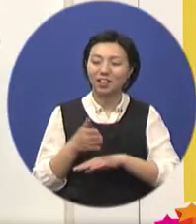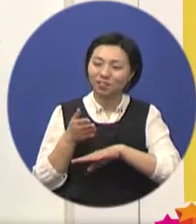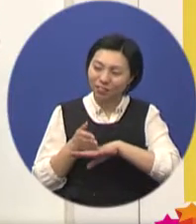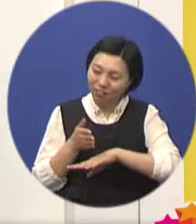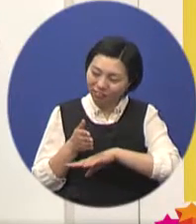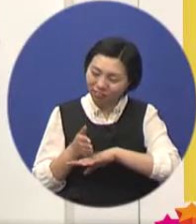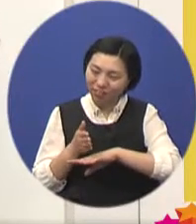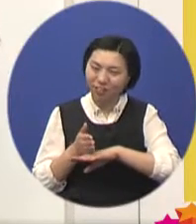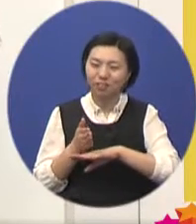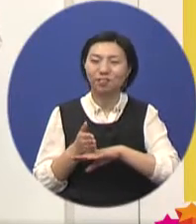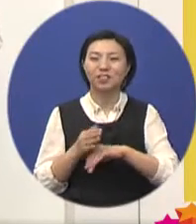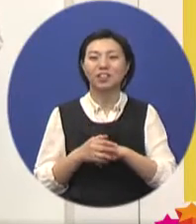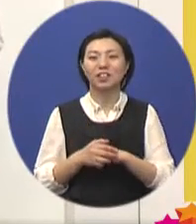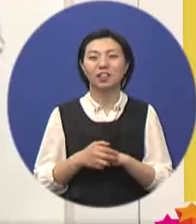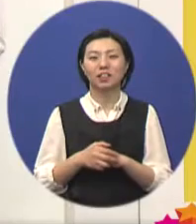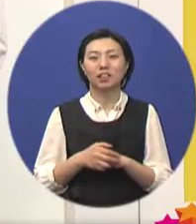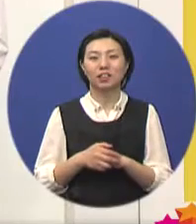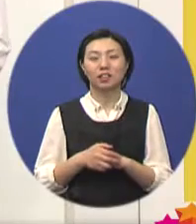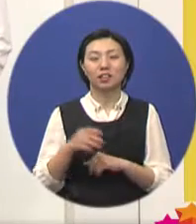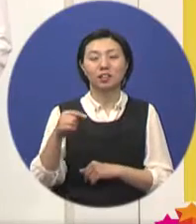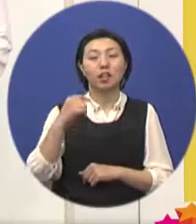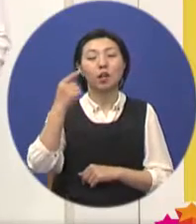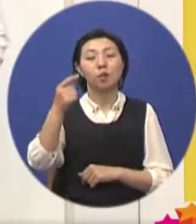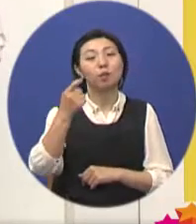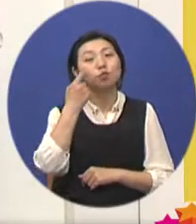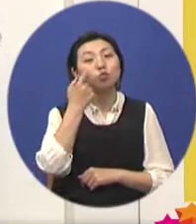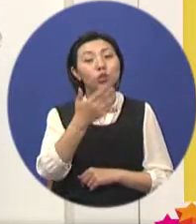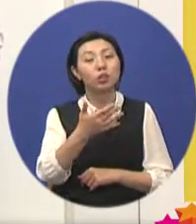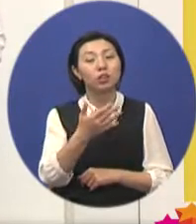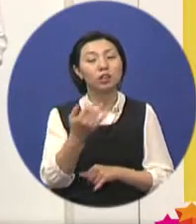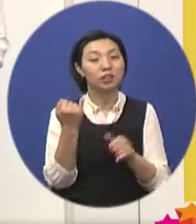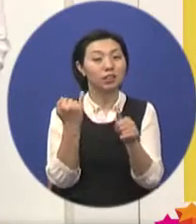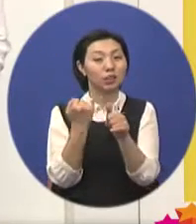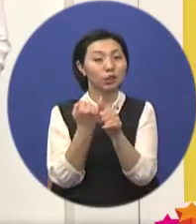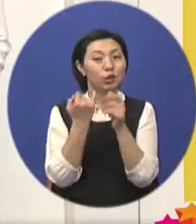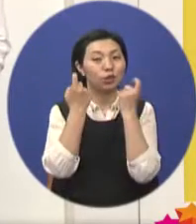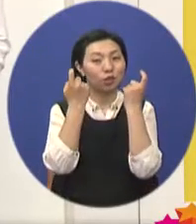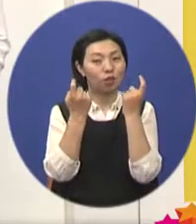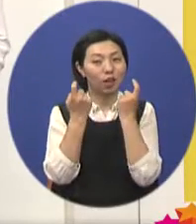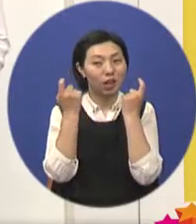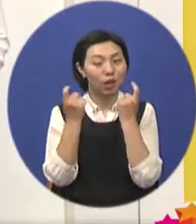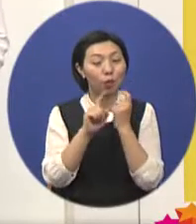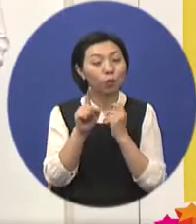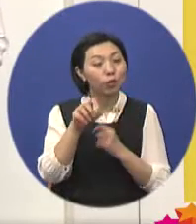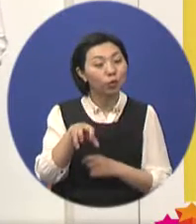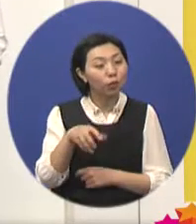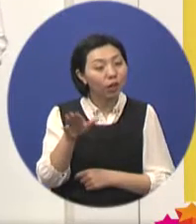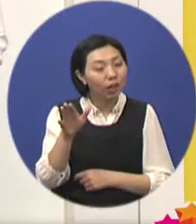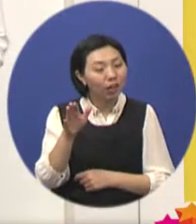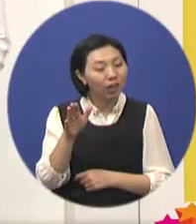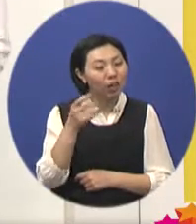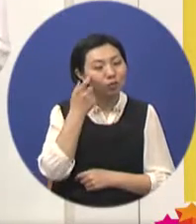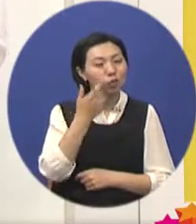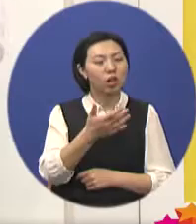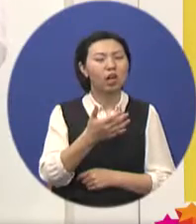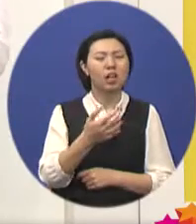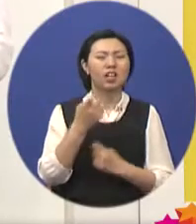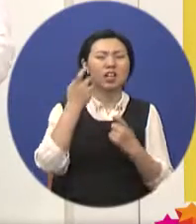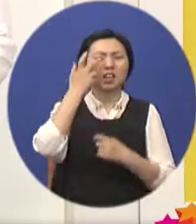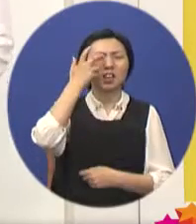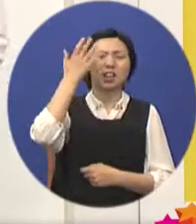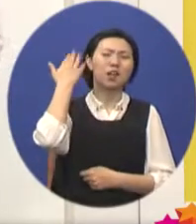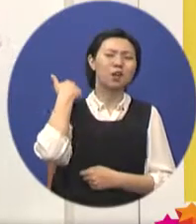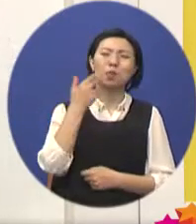감사합니다 여러모로. 네, 아니 네. 그 다음을 여쭤봐야지. 네. 근데 신혼여행은 어디로 가셨어요? 아 신혼여행도 안 갔지요. 구식이니까.